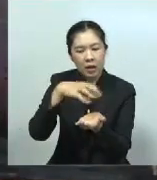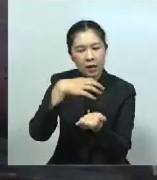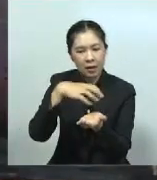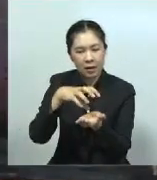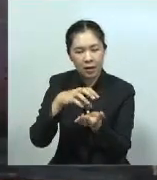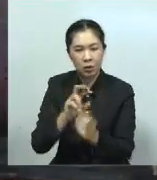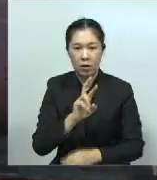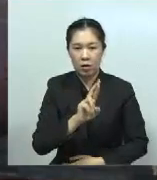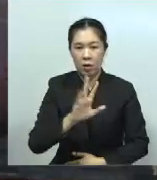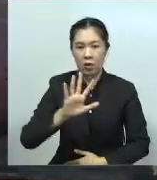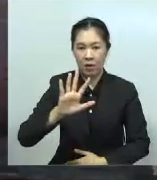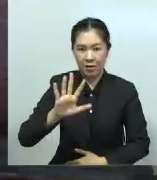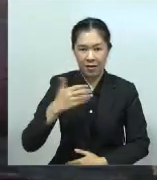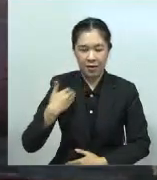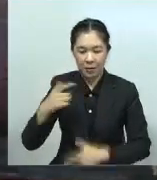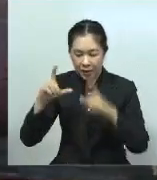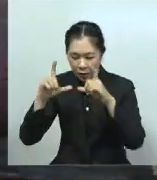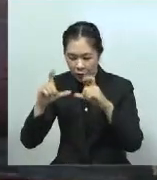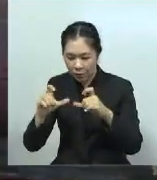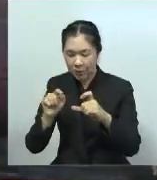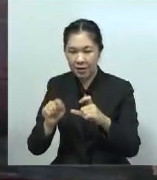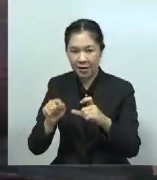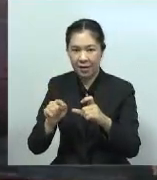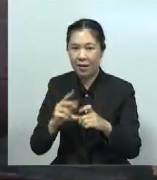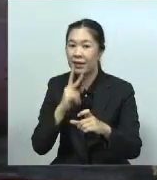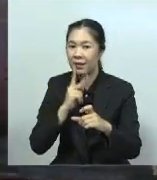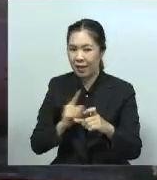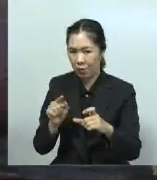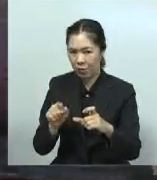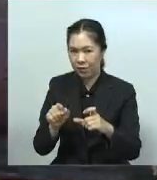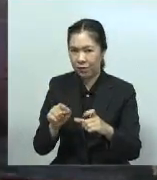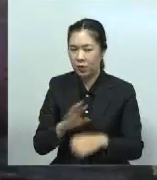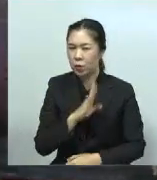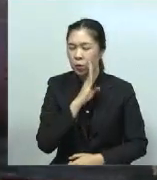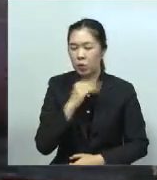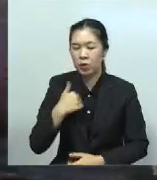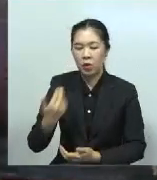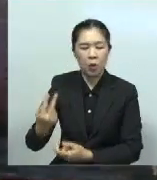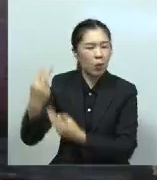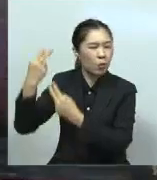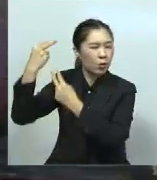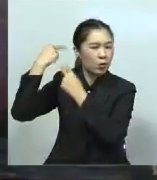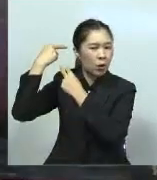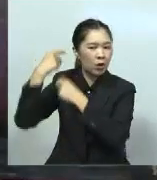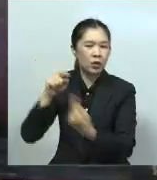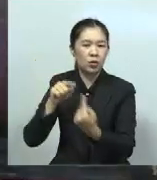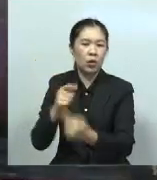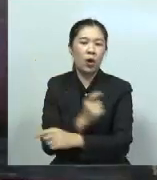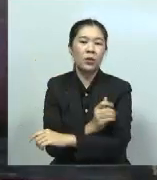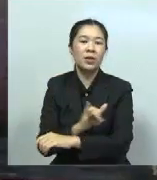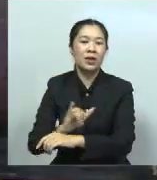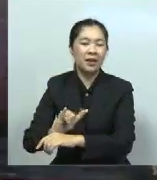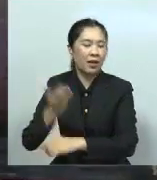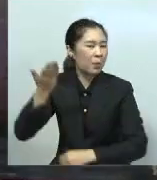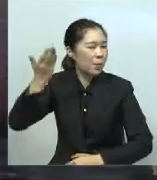ในช่วงร.5เนี่ยคือเรามีรูปถ่ายเก่าถ้าสมมุติว่าเราสามารถย้อนกลับไปในสมัยอยุธยาได้เนี่ยเรา